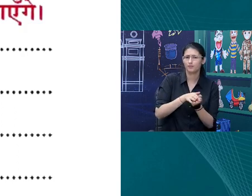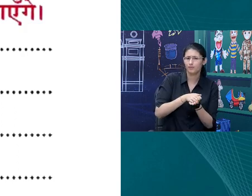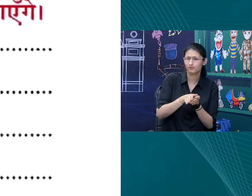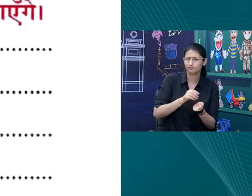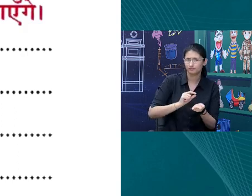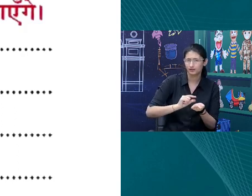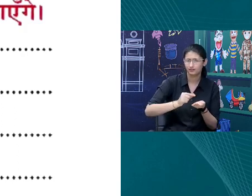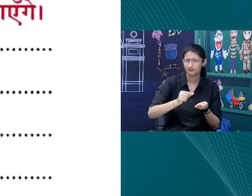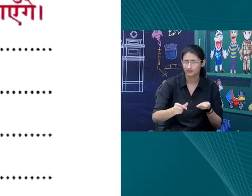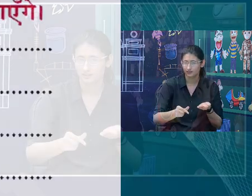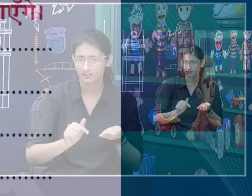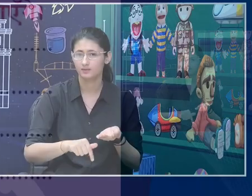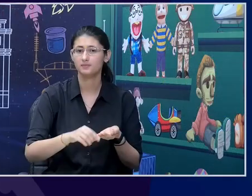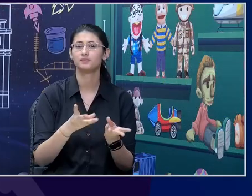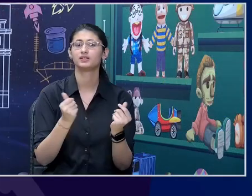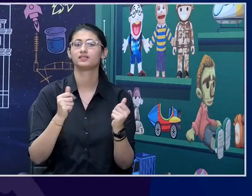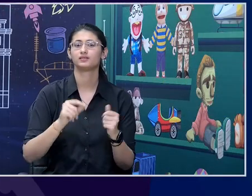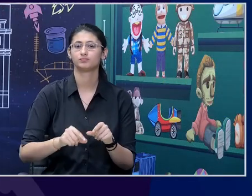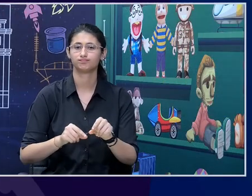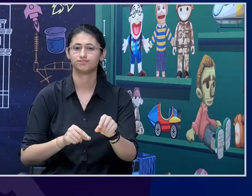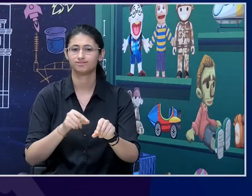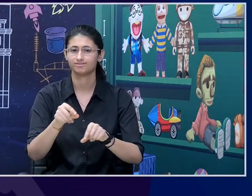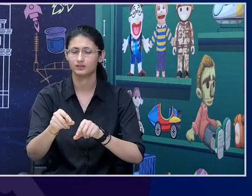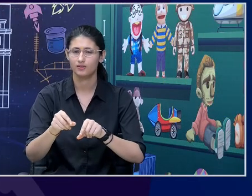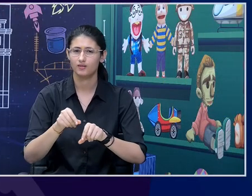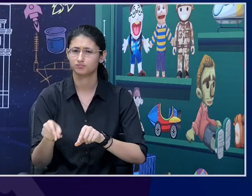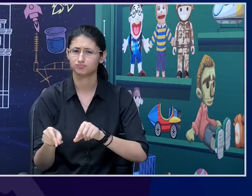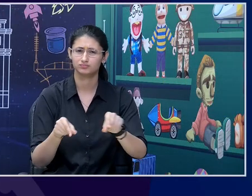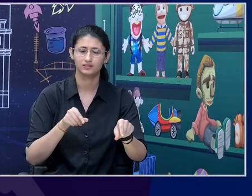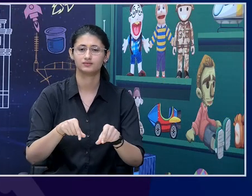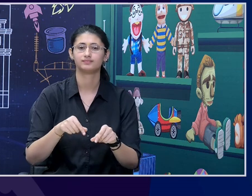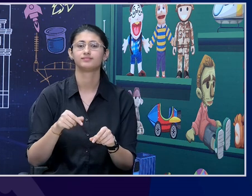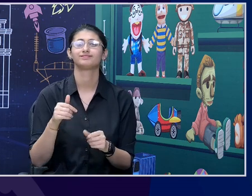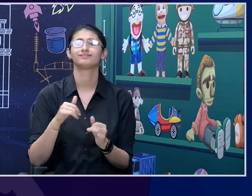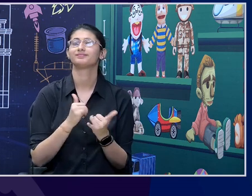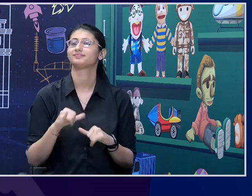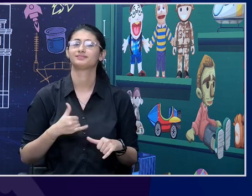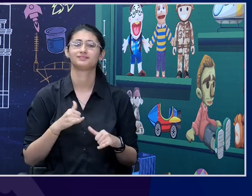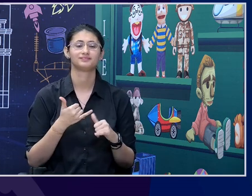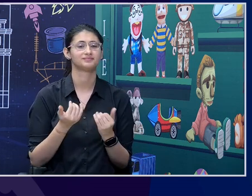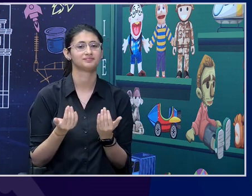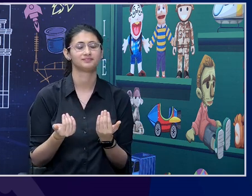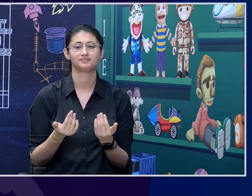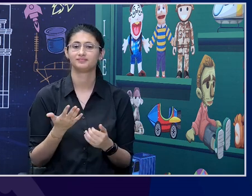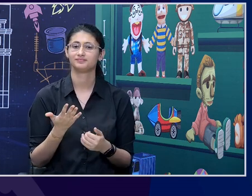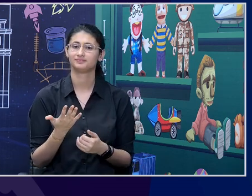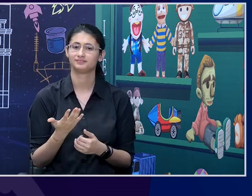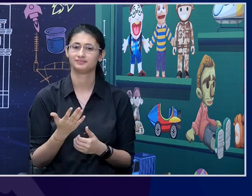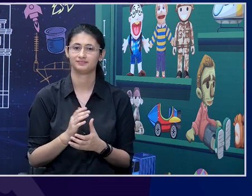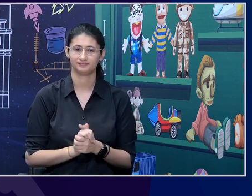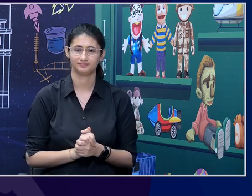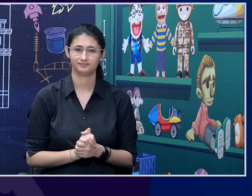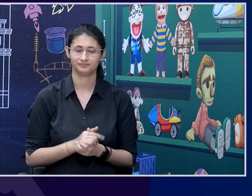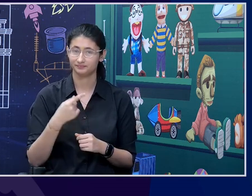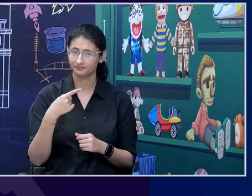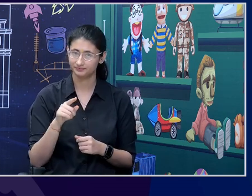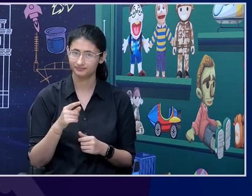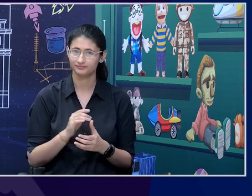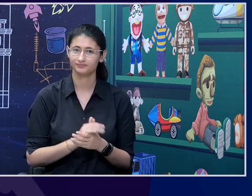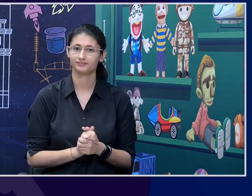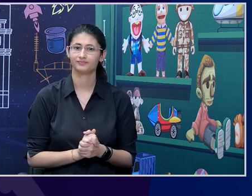का जो एक अपना प्रभाव है बच्चों पर वह हमेशा बना रहता है और कोई भी ऐसा नहीं होता